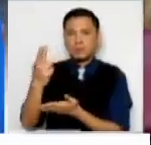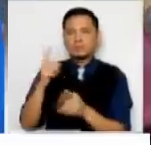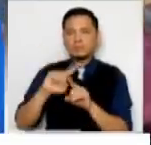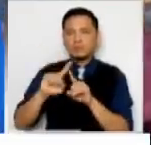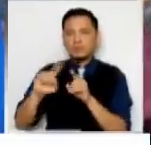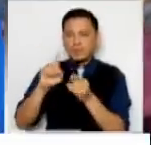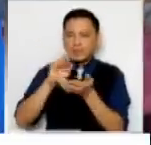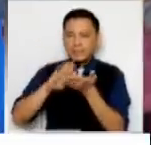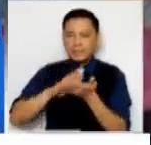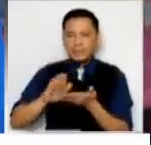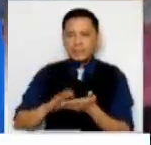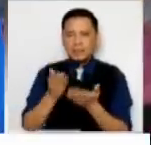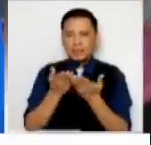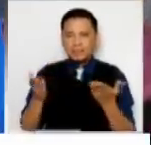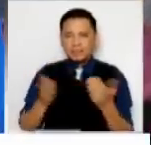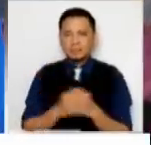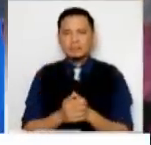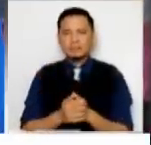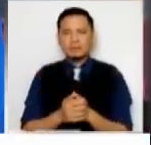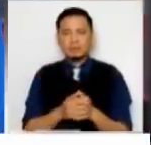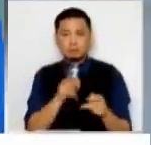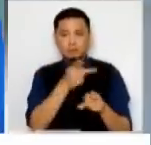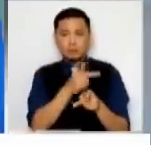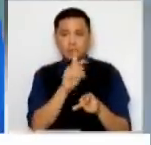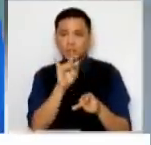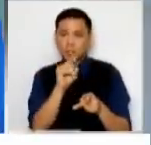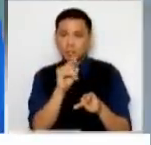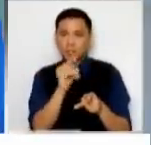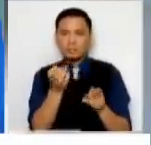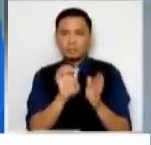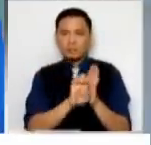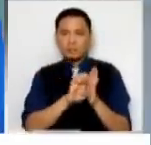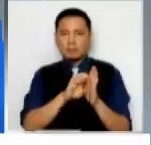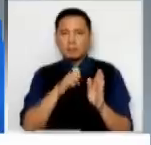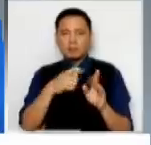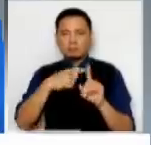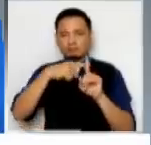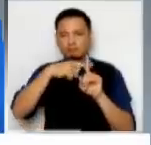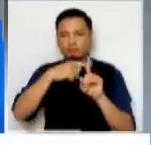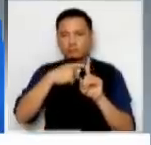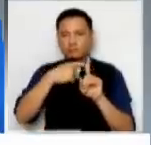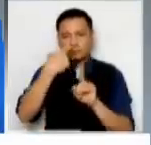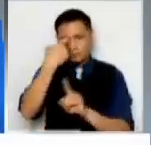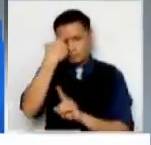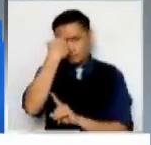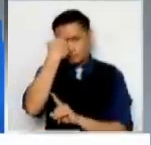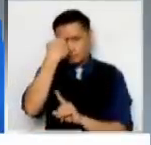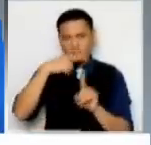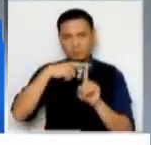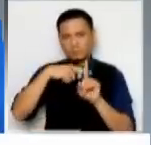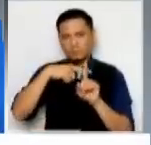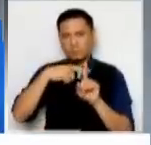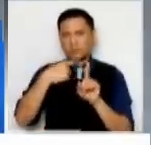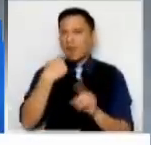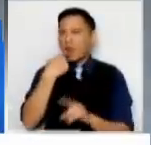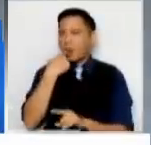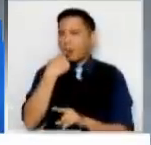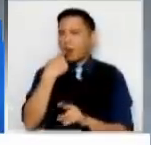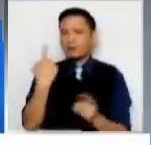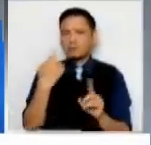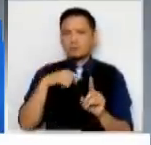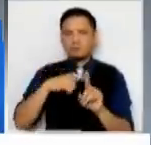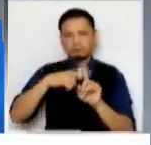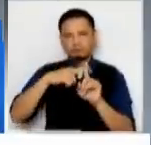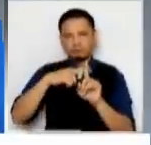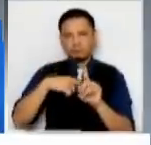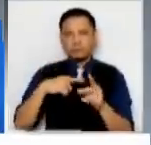home monitoring kits like temperature, thermometers. We have pulse oximeter. We also